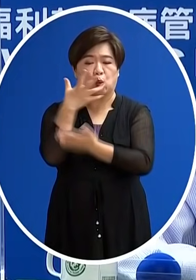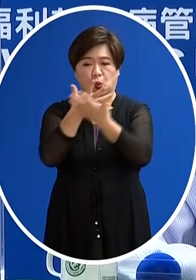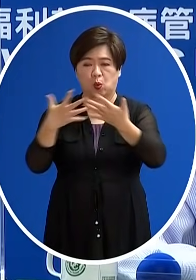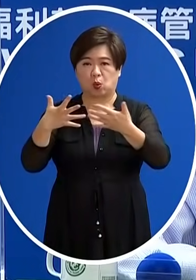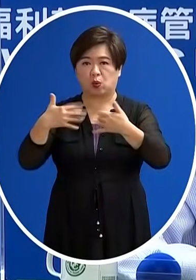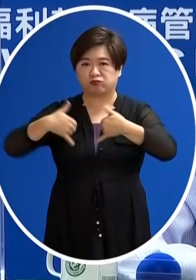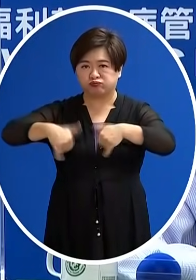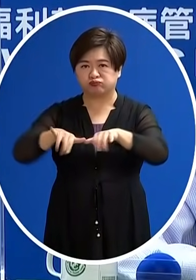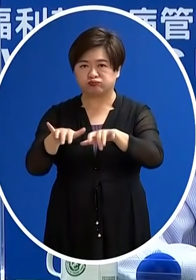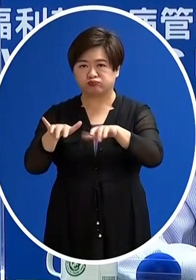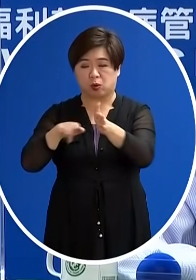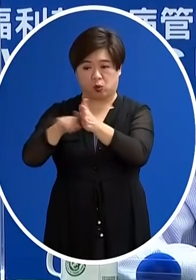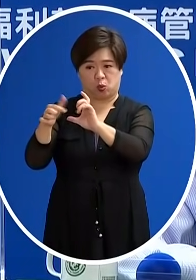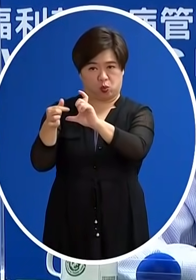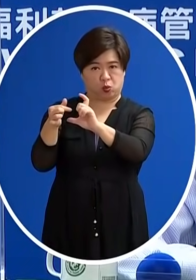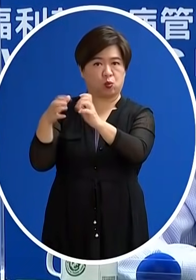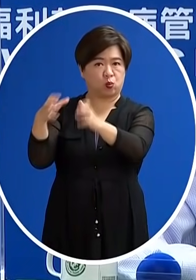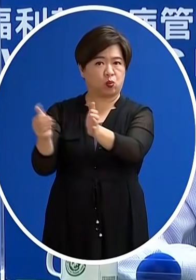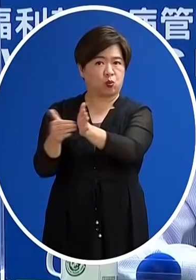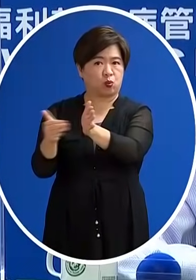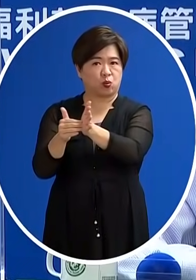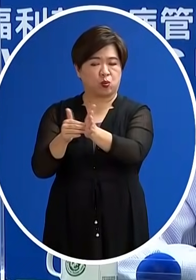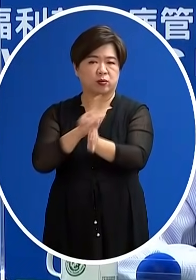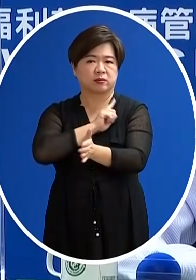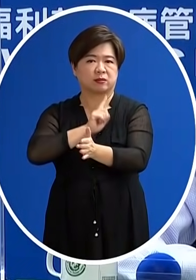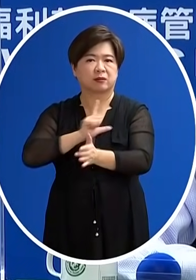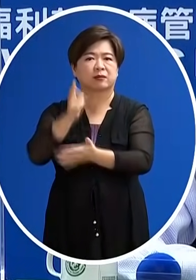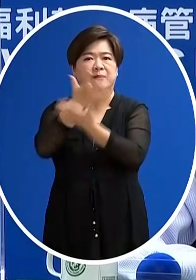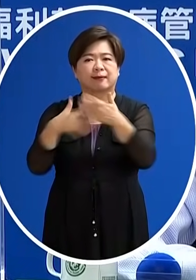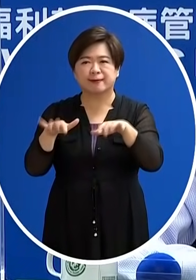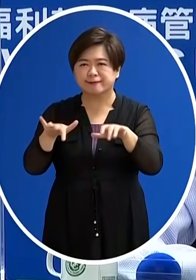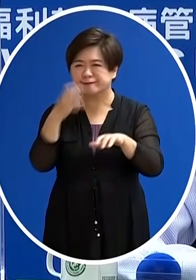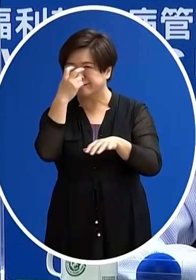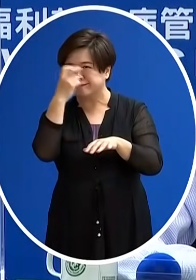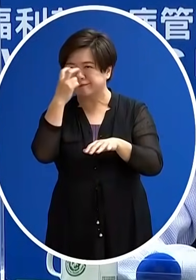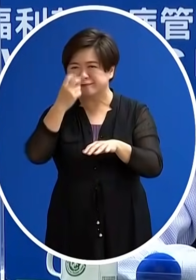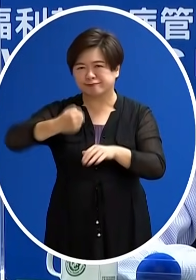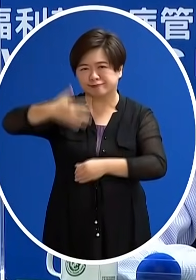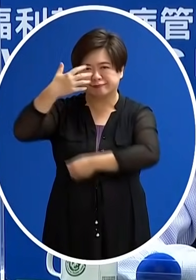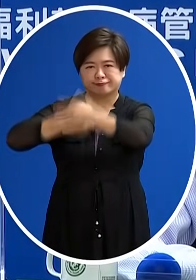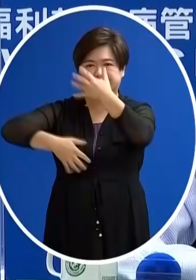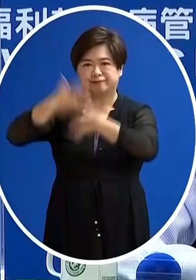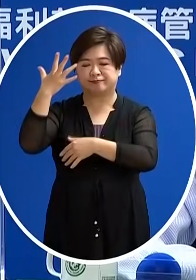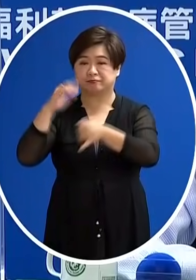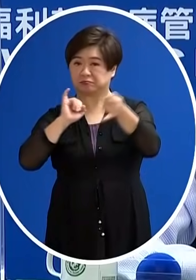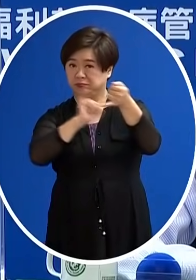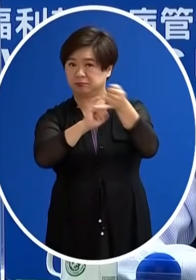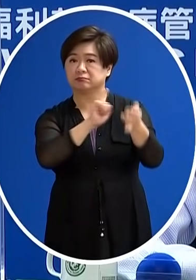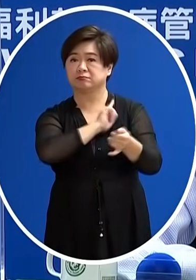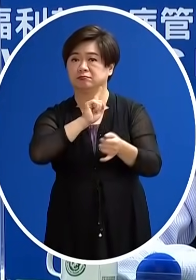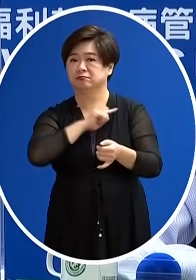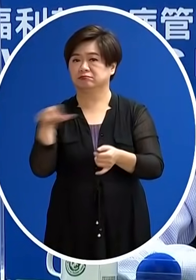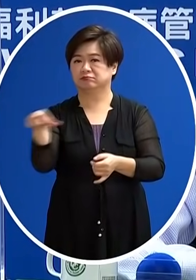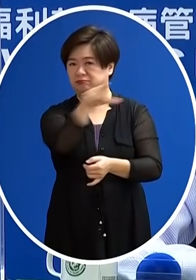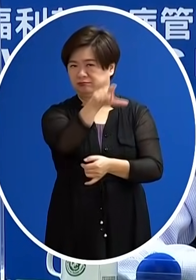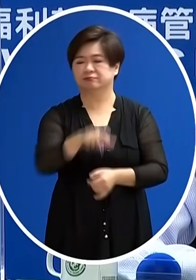疫旅宿专区哈，那上面可以直接上网去查询，那进向业者订房。